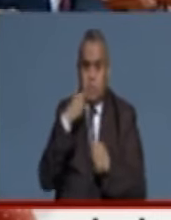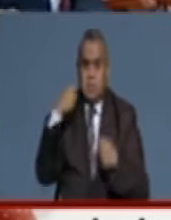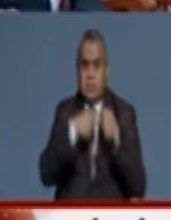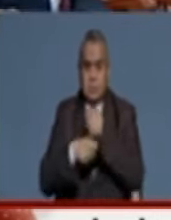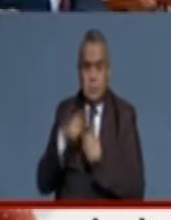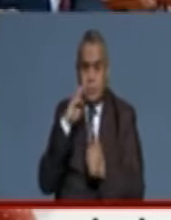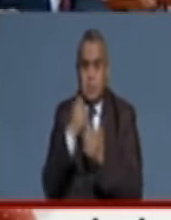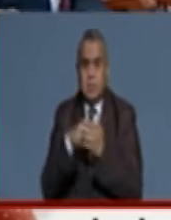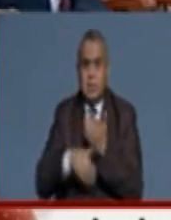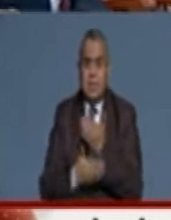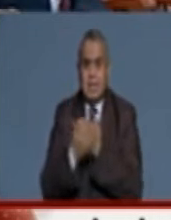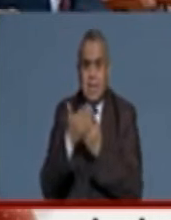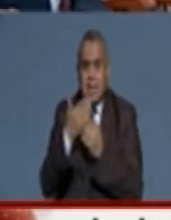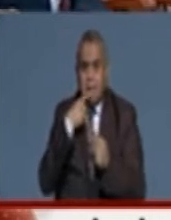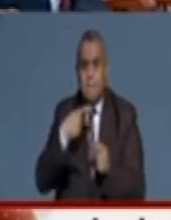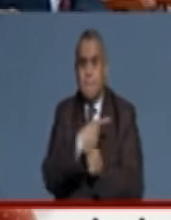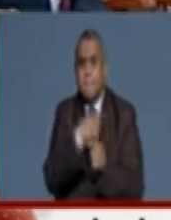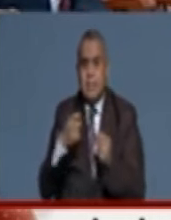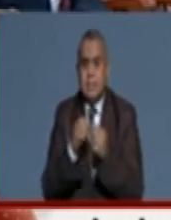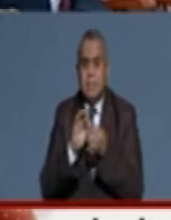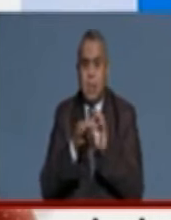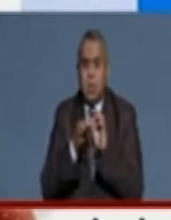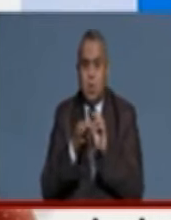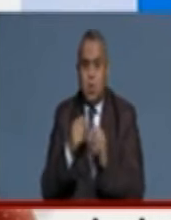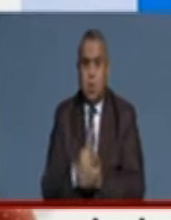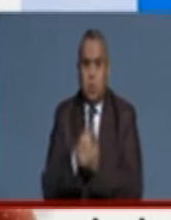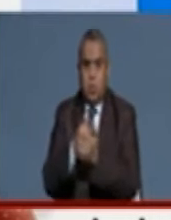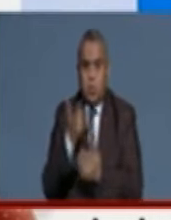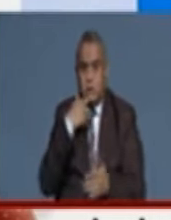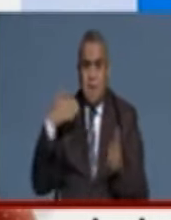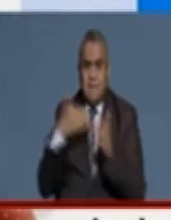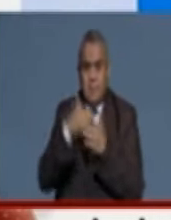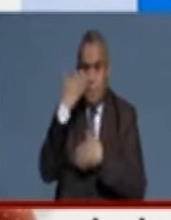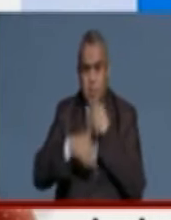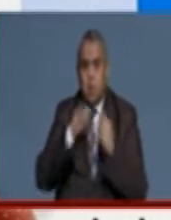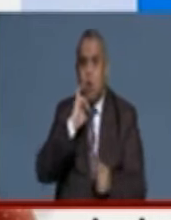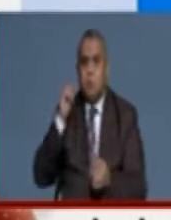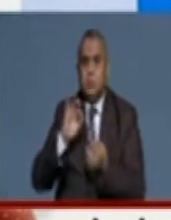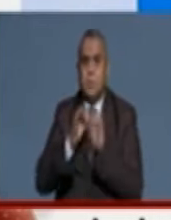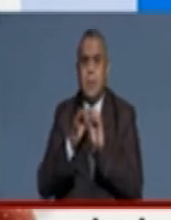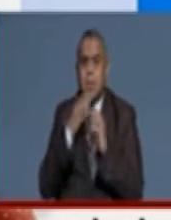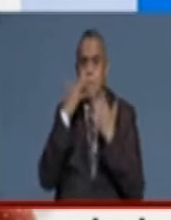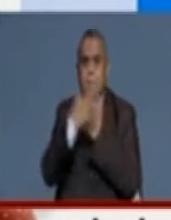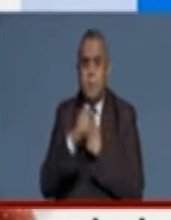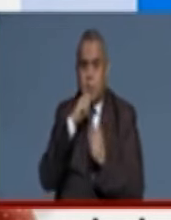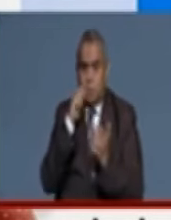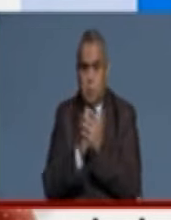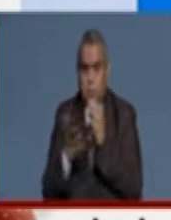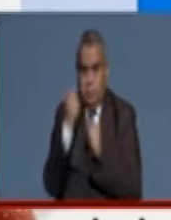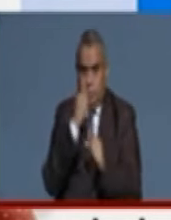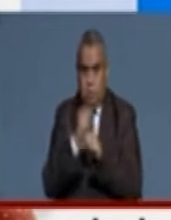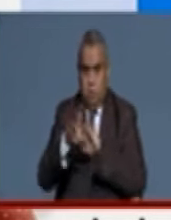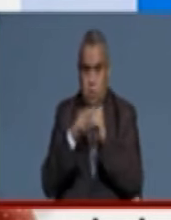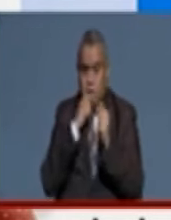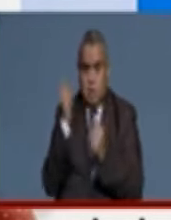100 مليون جنيه كحد أدنى في المشروع، وحد أقصى 500 مليون جنيه. احنا نستهدف جميع الأنشطة الصناعية